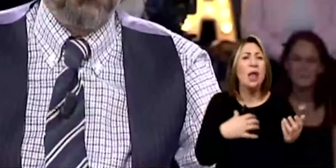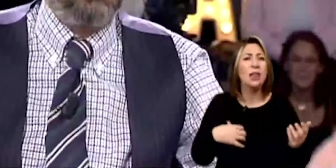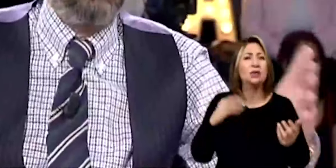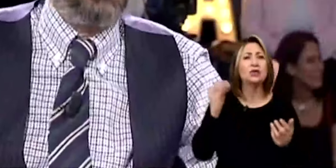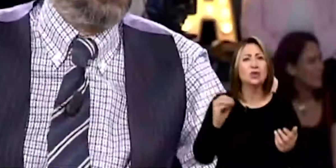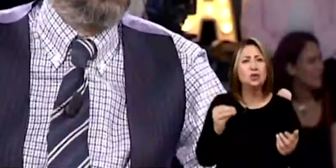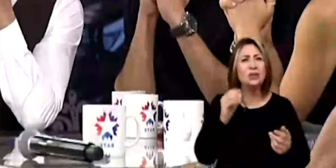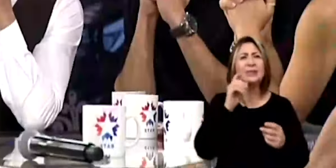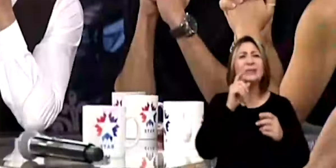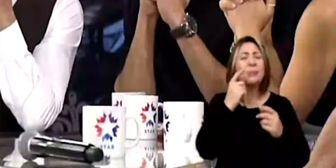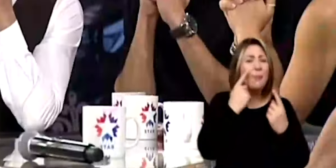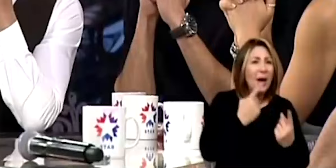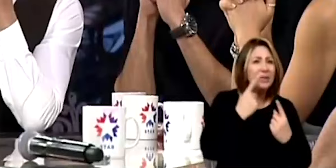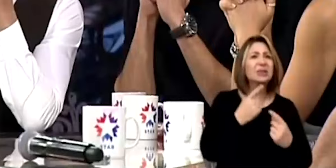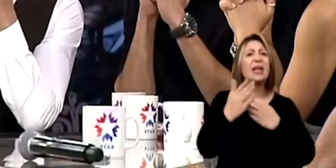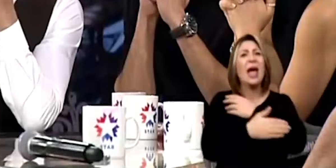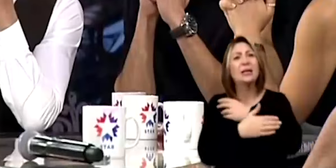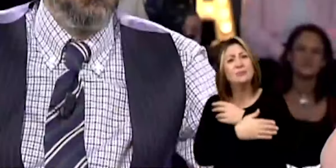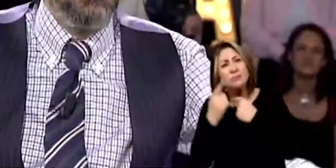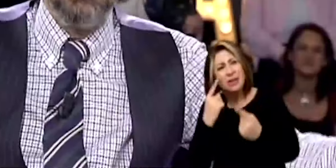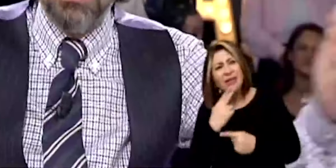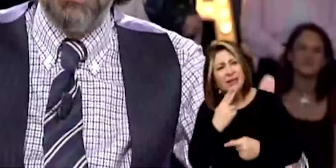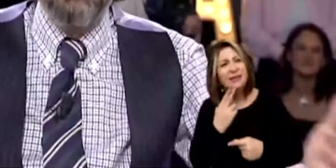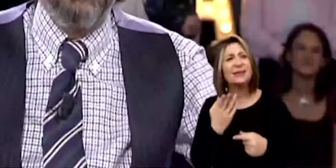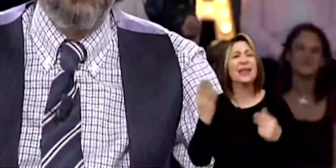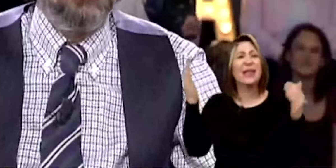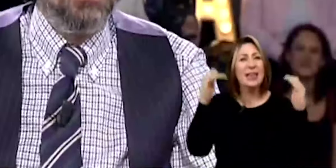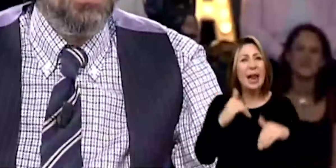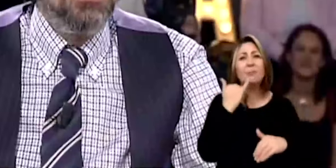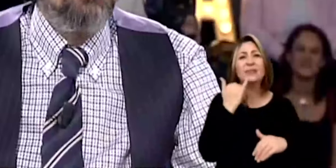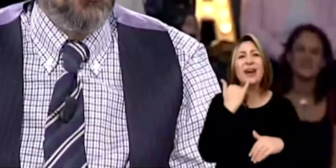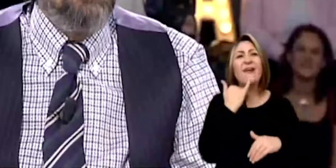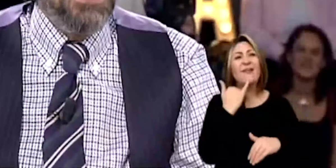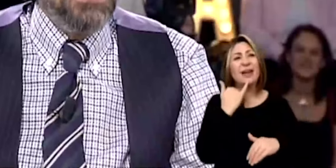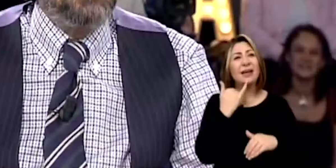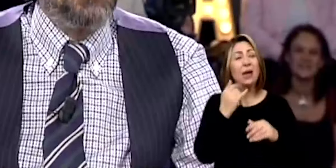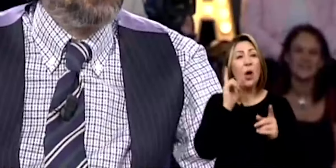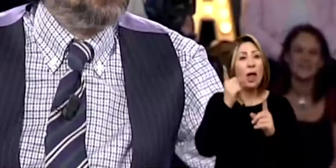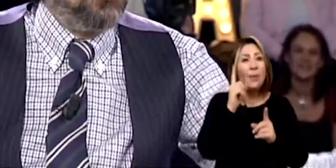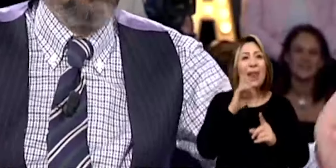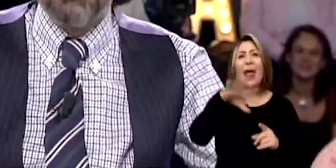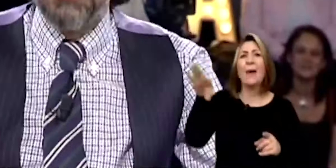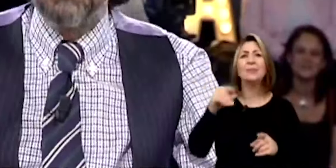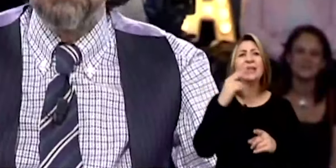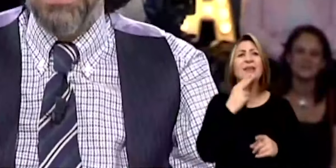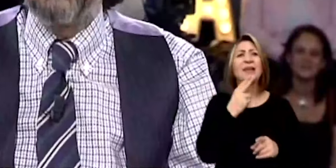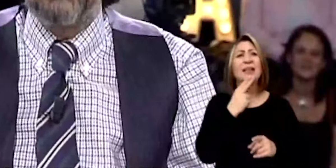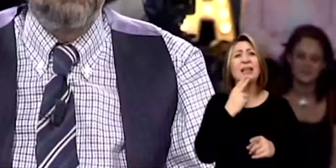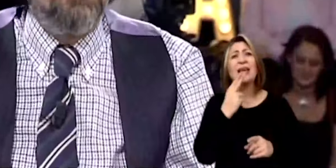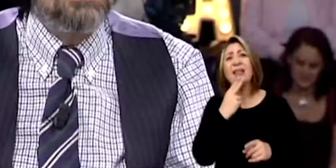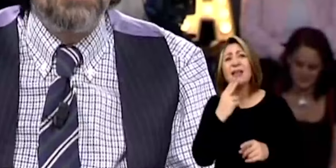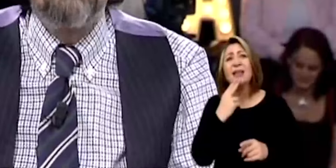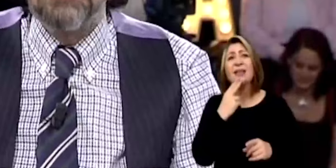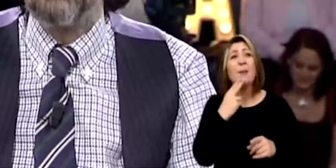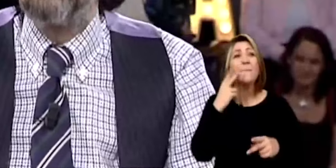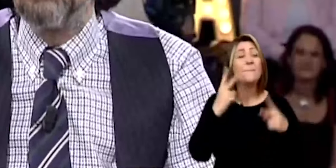kadın, çocuk kadın, dadı kadın, yardımcımız kadın, gelen mürebbiyeler kadın, hocalar kadın, herkes